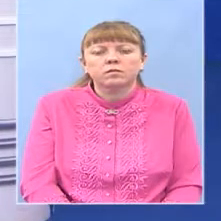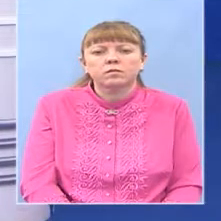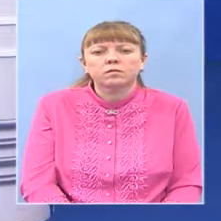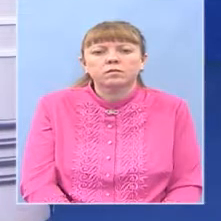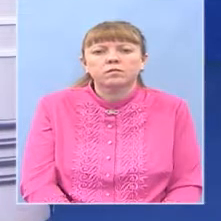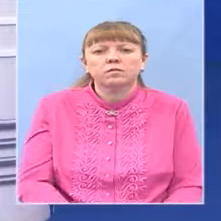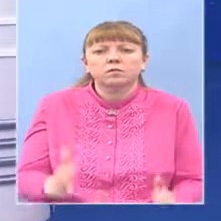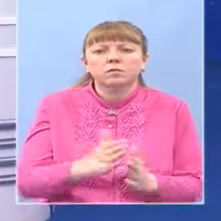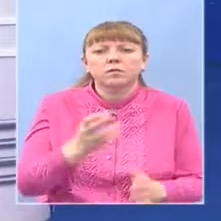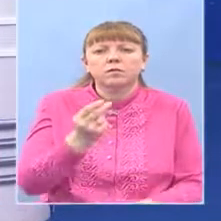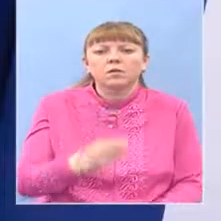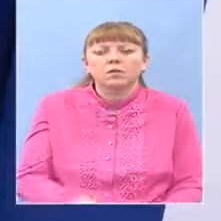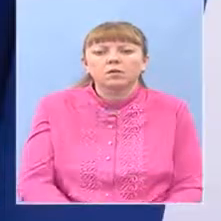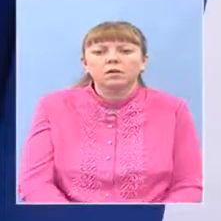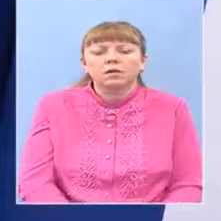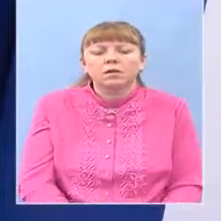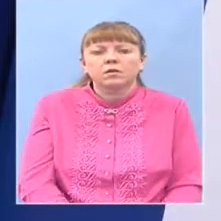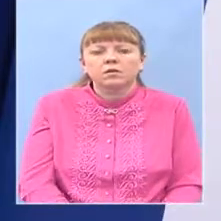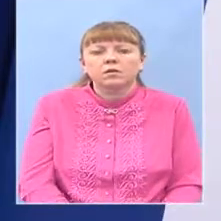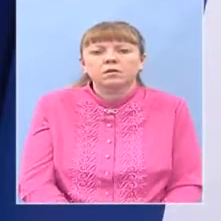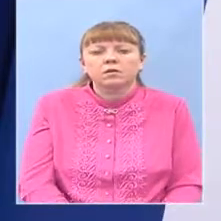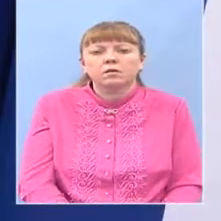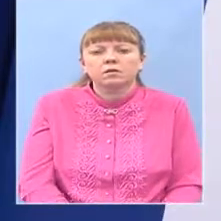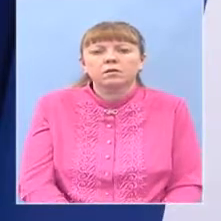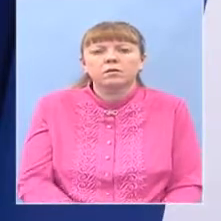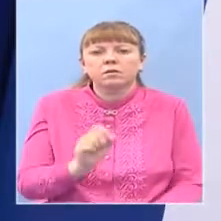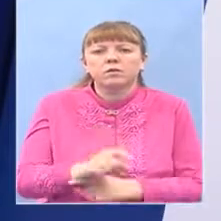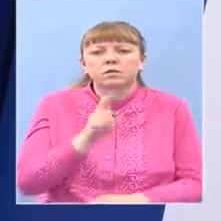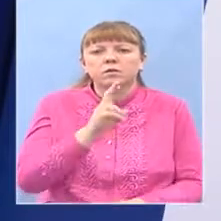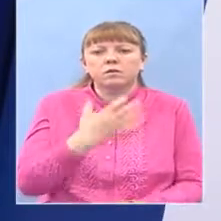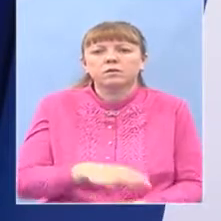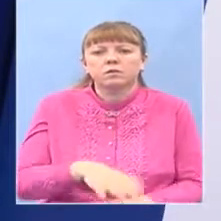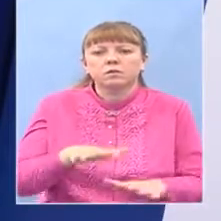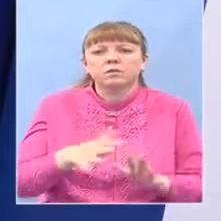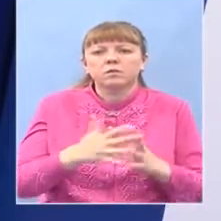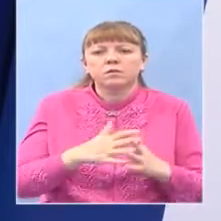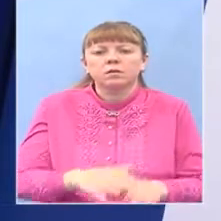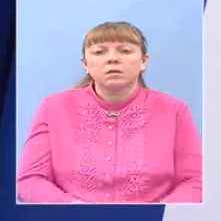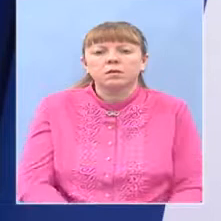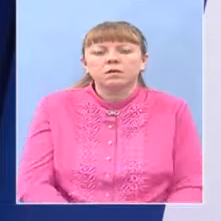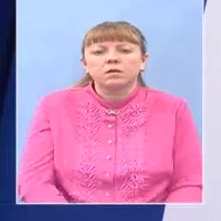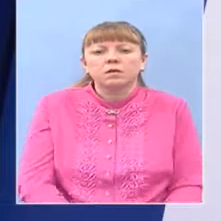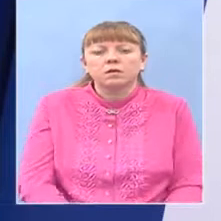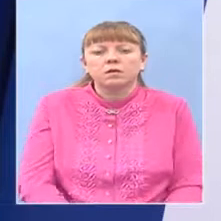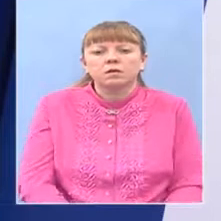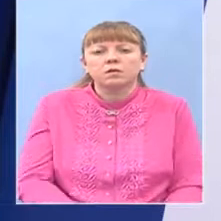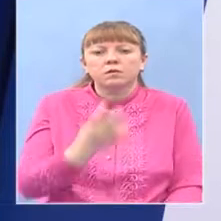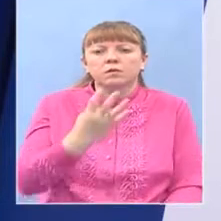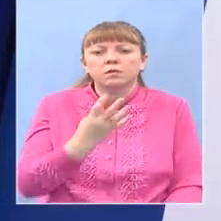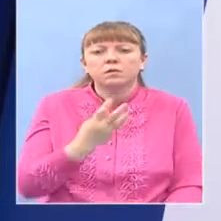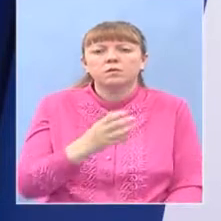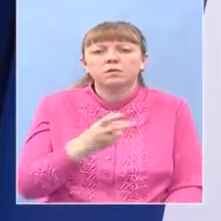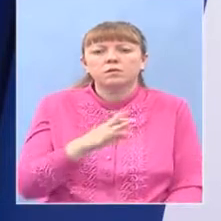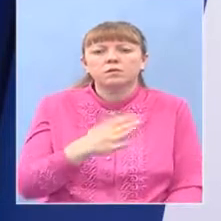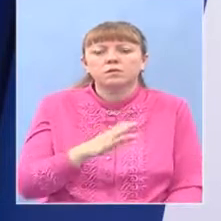у них меньше. Причем госсоцзаказ присутствует и в сельской местности. Обязательно по 4 направлениям